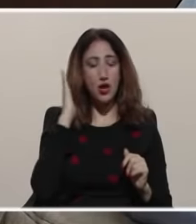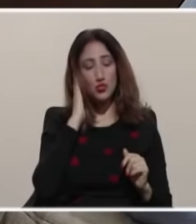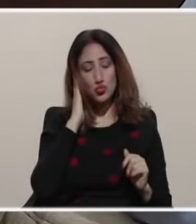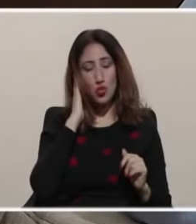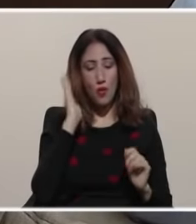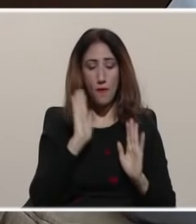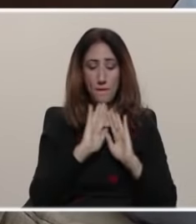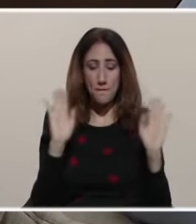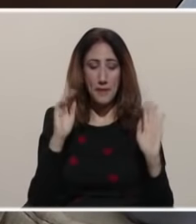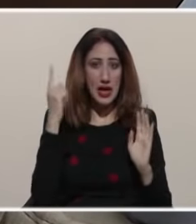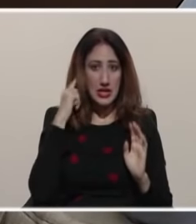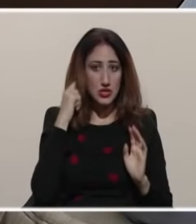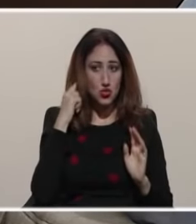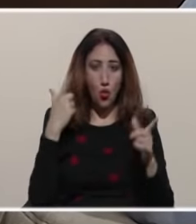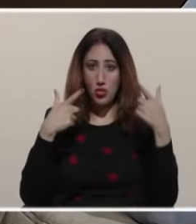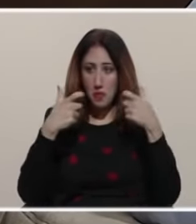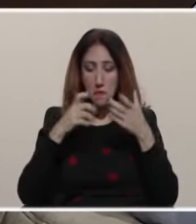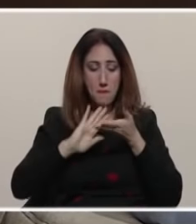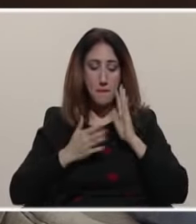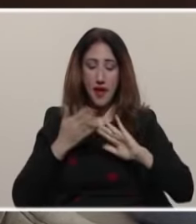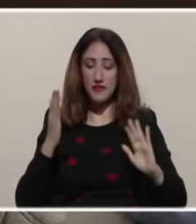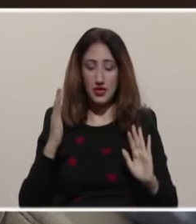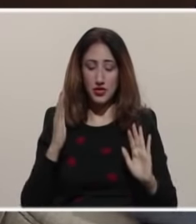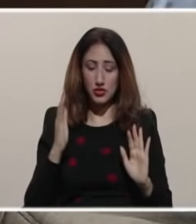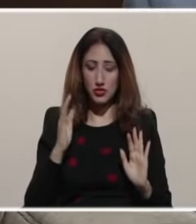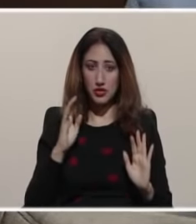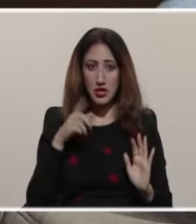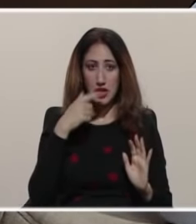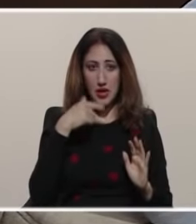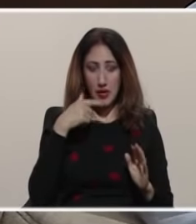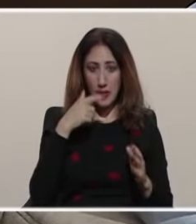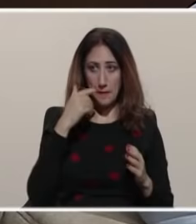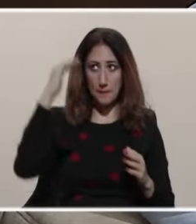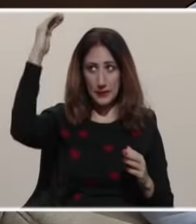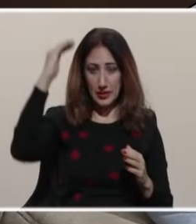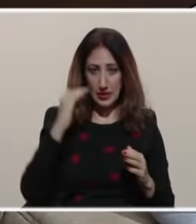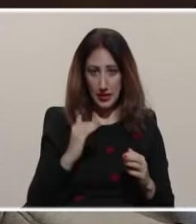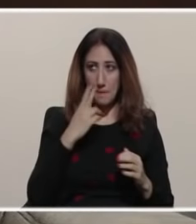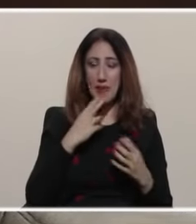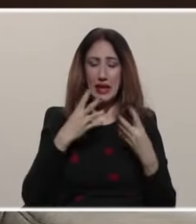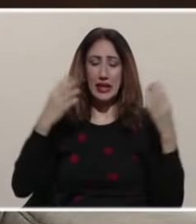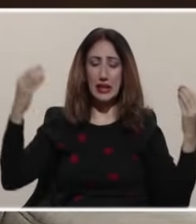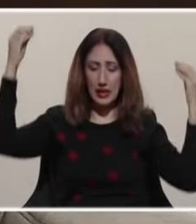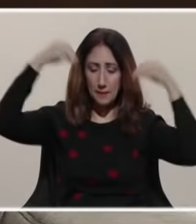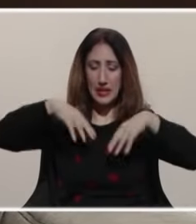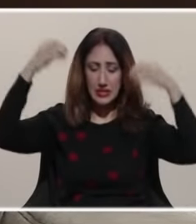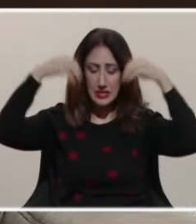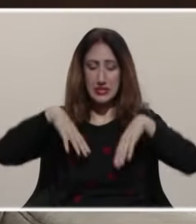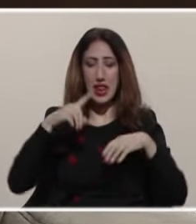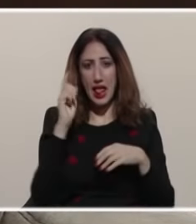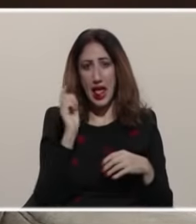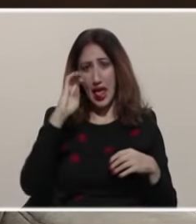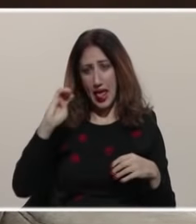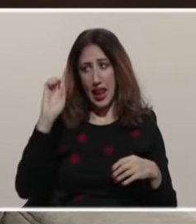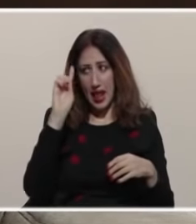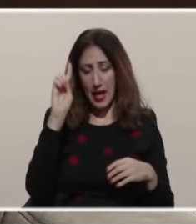لا تسمع فيه صوتا لسلاح، وكانوا يسمونه رجب الأصب لأنه تصب فيه الخيرات. وكانوا يسمون الشهور